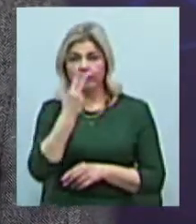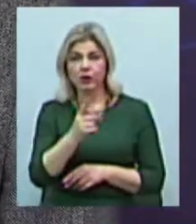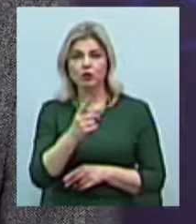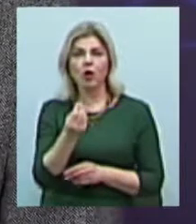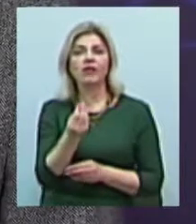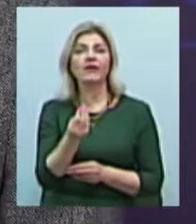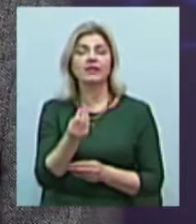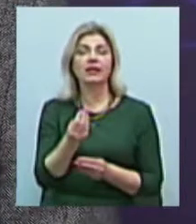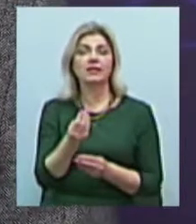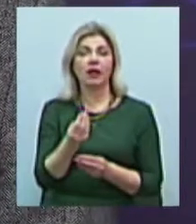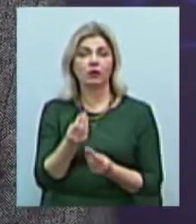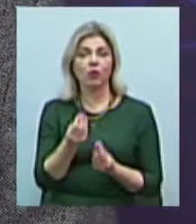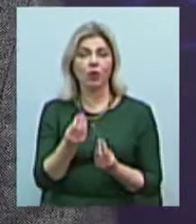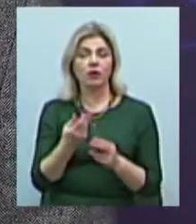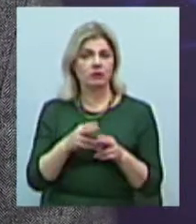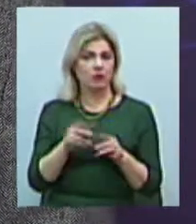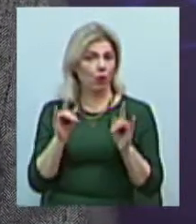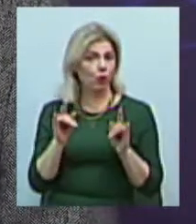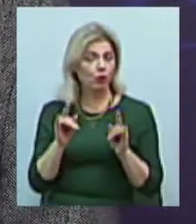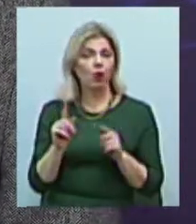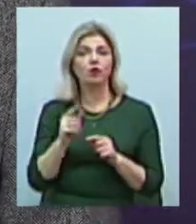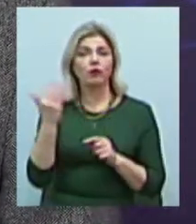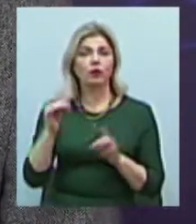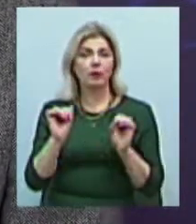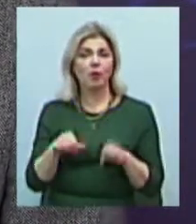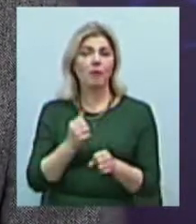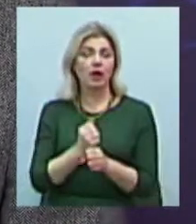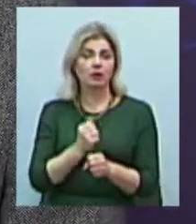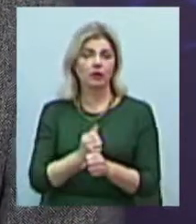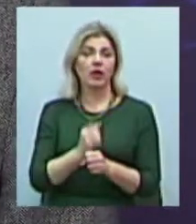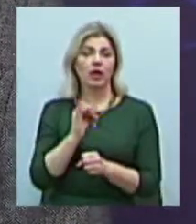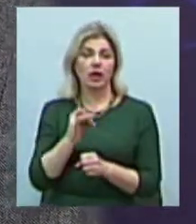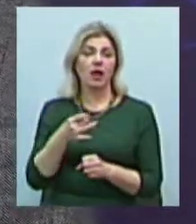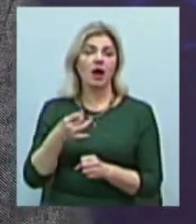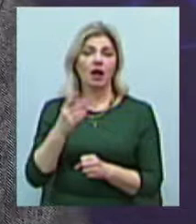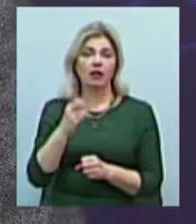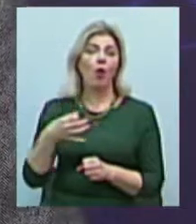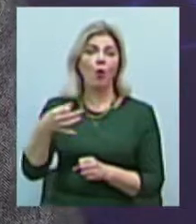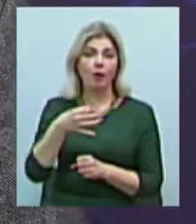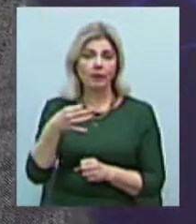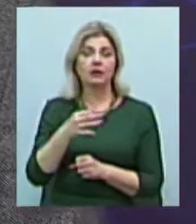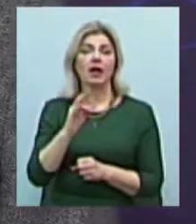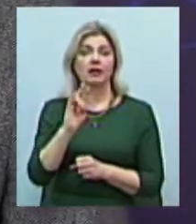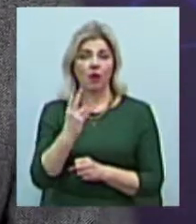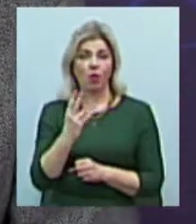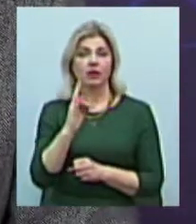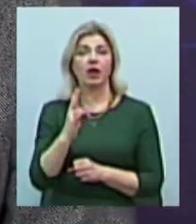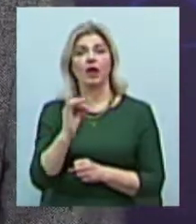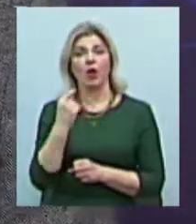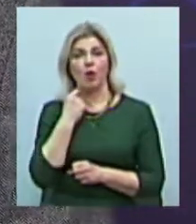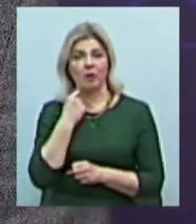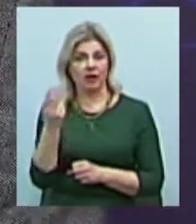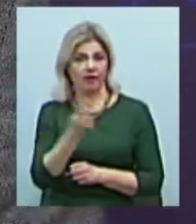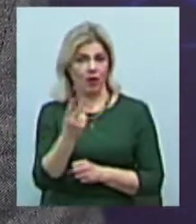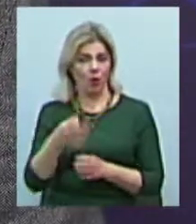це круто, що вони зможуть працювати і на дві області одразу, на Миколаївську на 11 і на Кропивницькій.